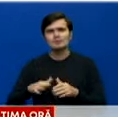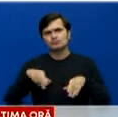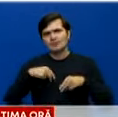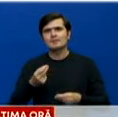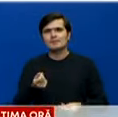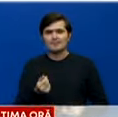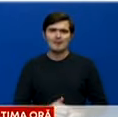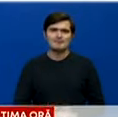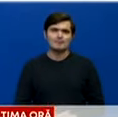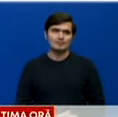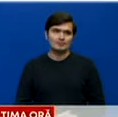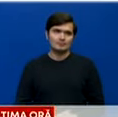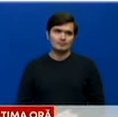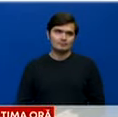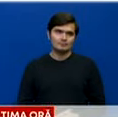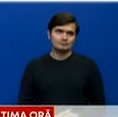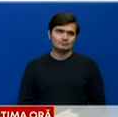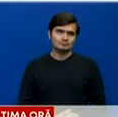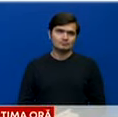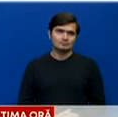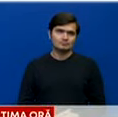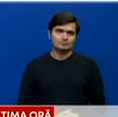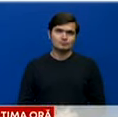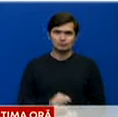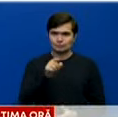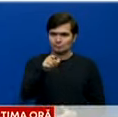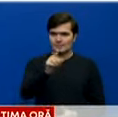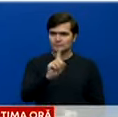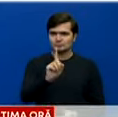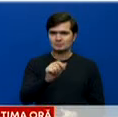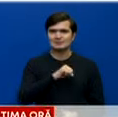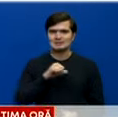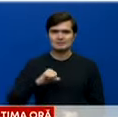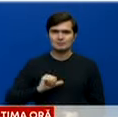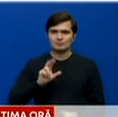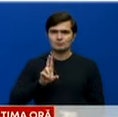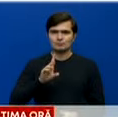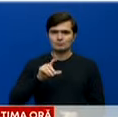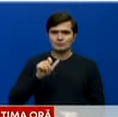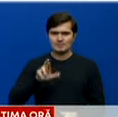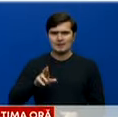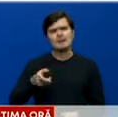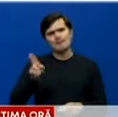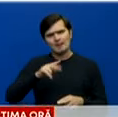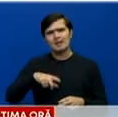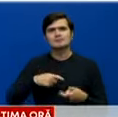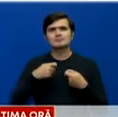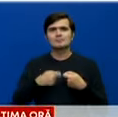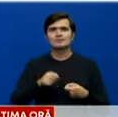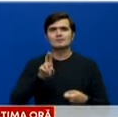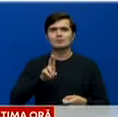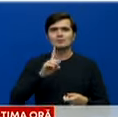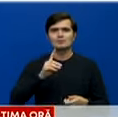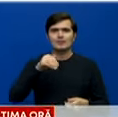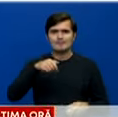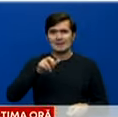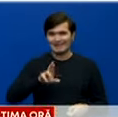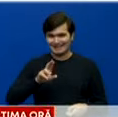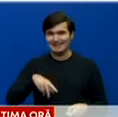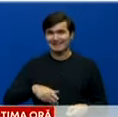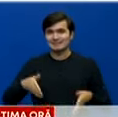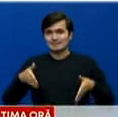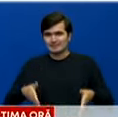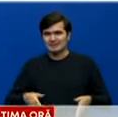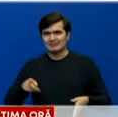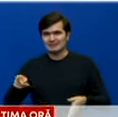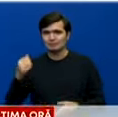Bun. Și în acest context, nu sunteți singurul din UDMR, mai sunt membrii UDMR care fie sunt prezenți în astfel de fundații,